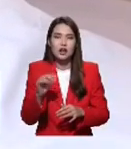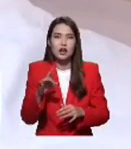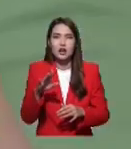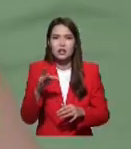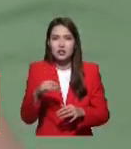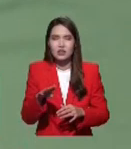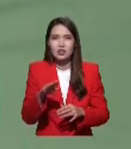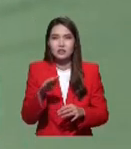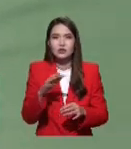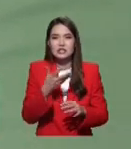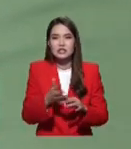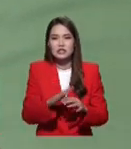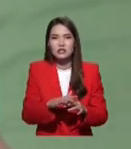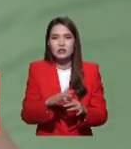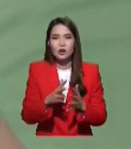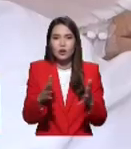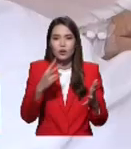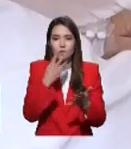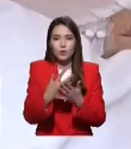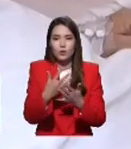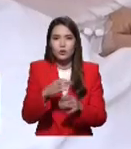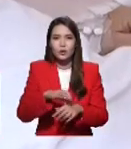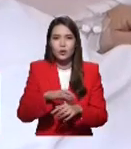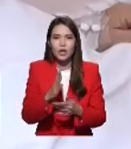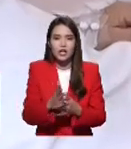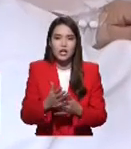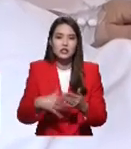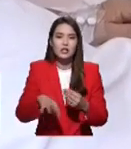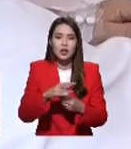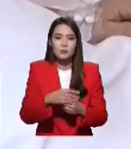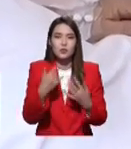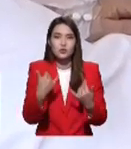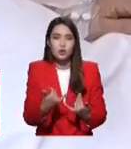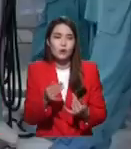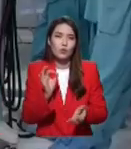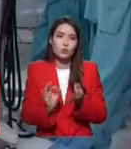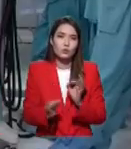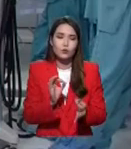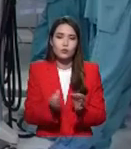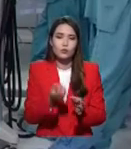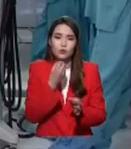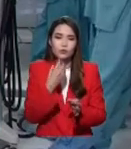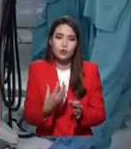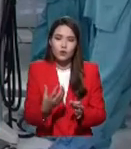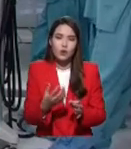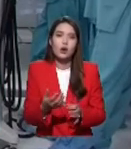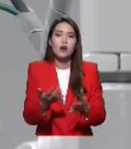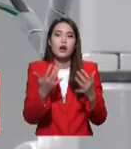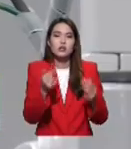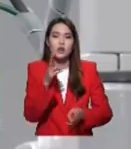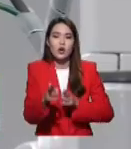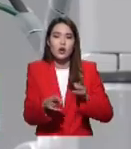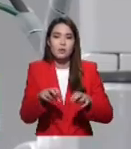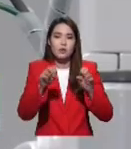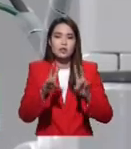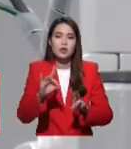3-4 степен болды. Екі аяғымда негізі. Бәрі енді артта қалды, бәрі нормальны жақсы. Роботтың көмегімен жасалатын операция